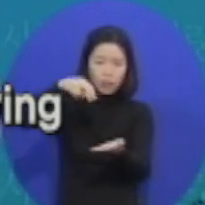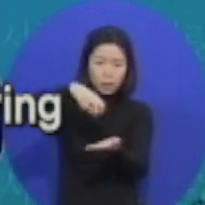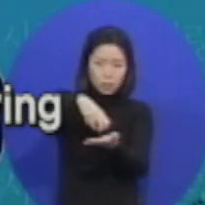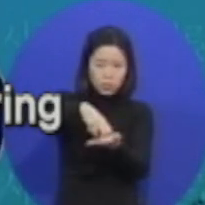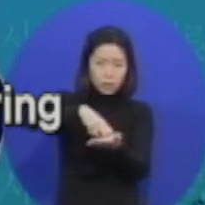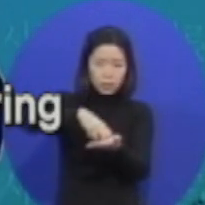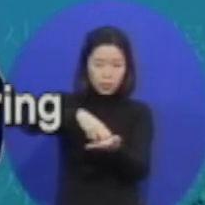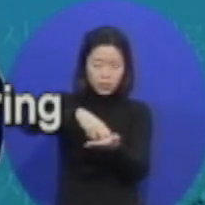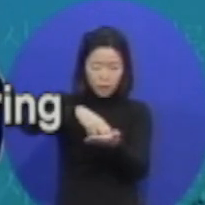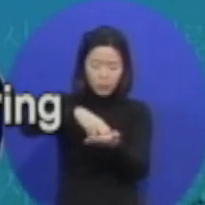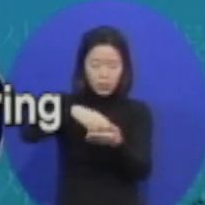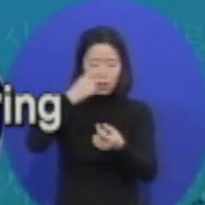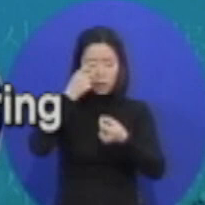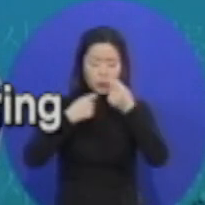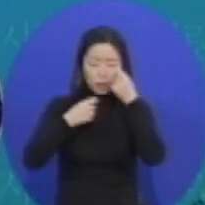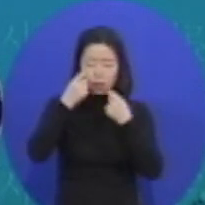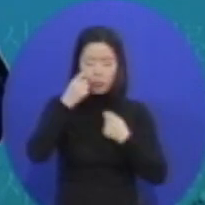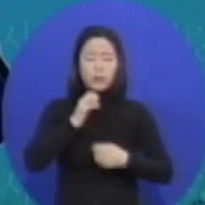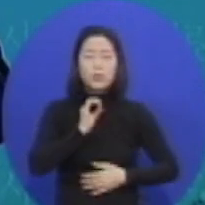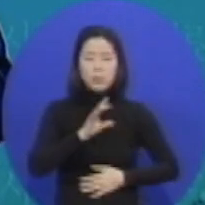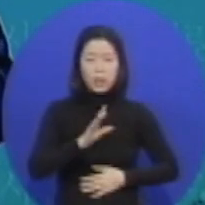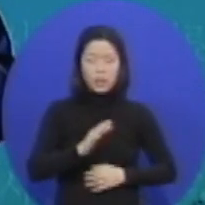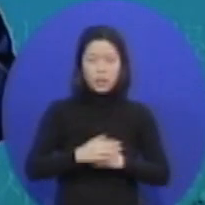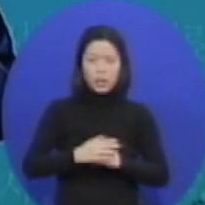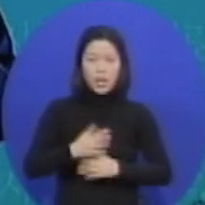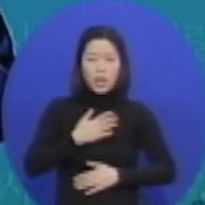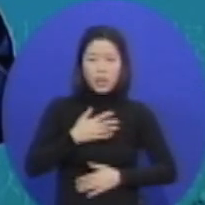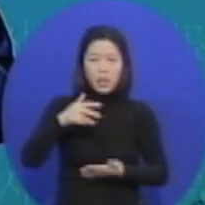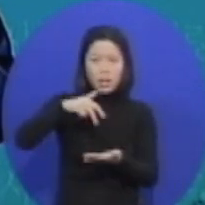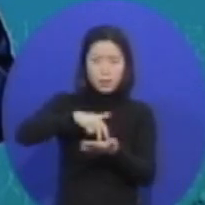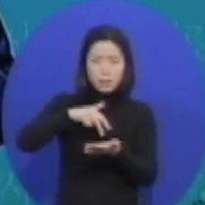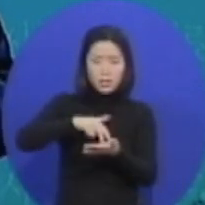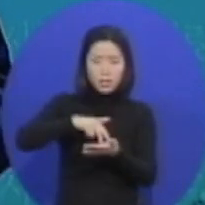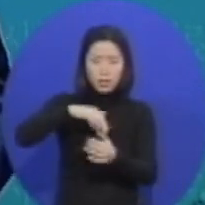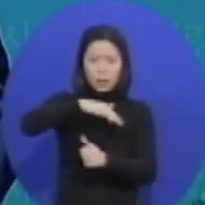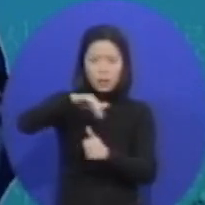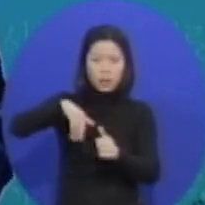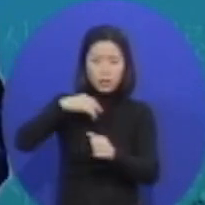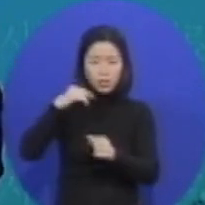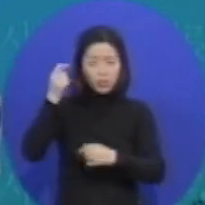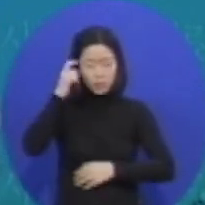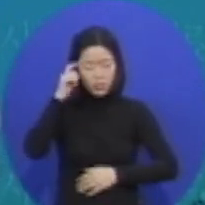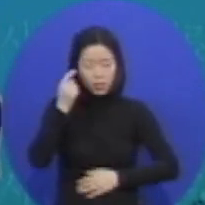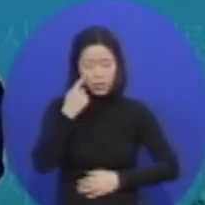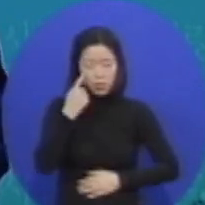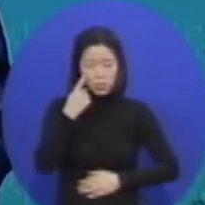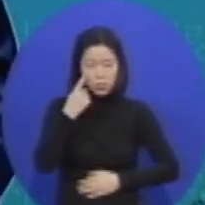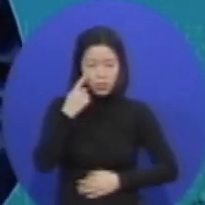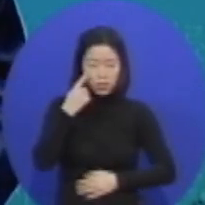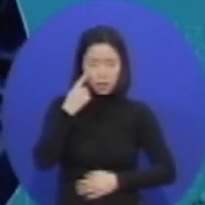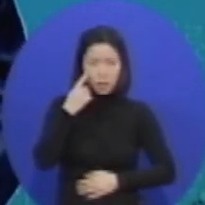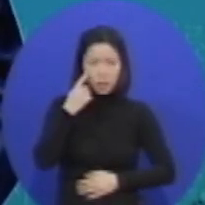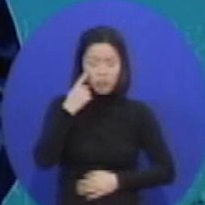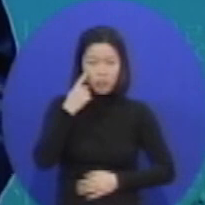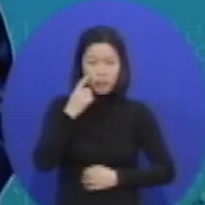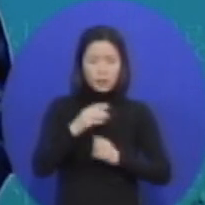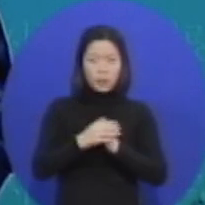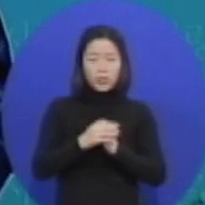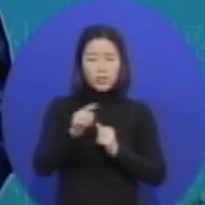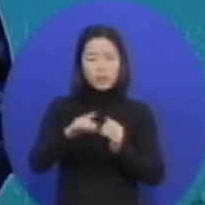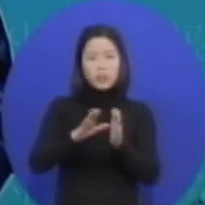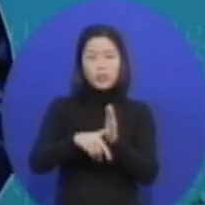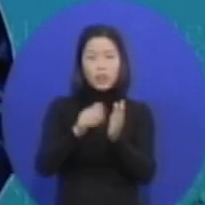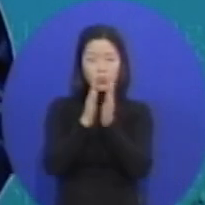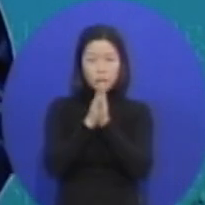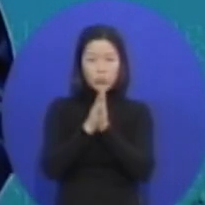눈물 밖에 안나와요 자기 처지를 생각하니까 그때 썼던 다윗의 시편 2 시편 57편